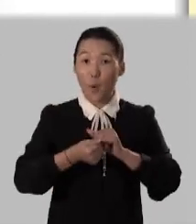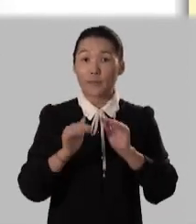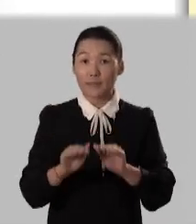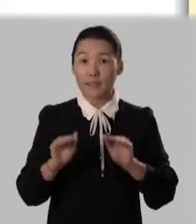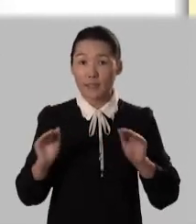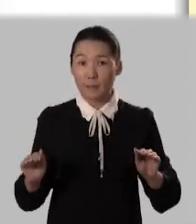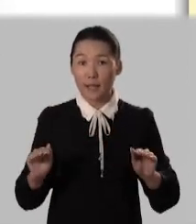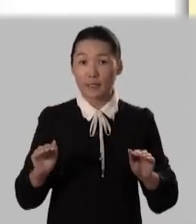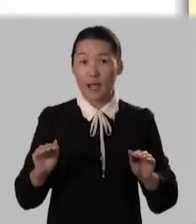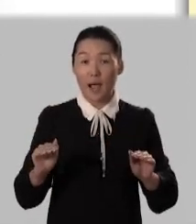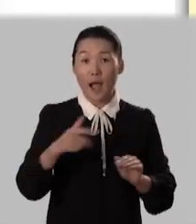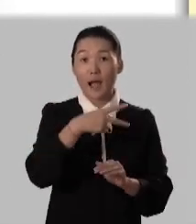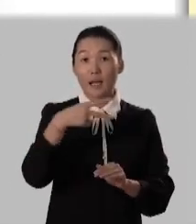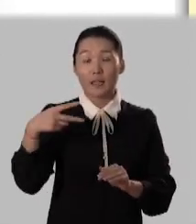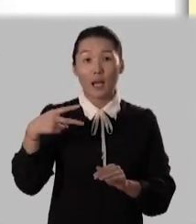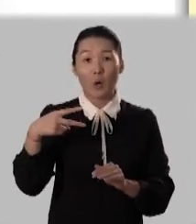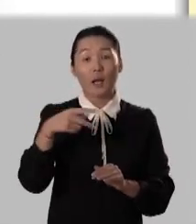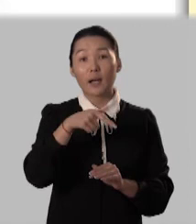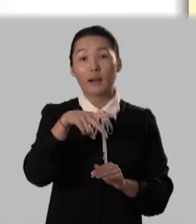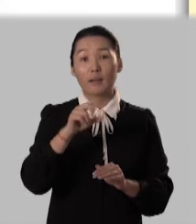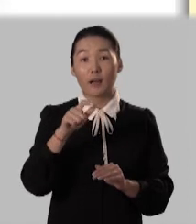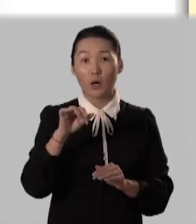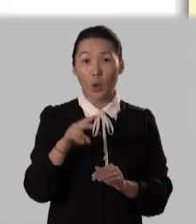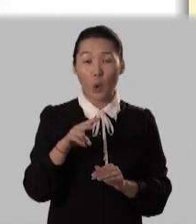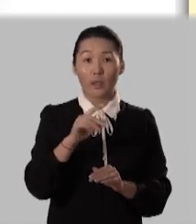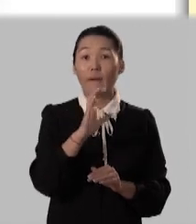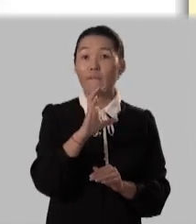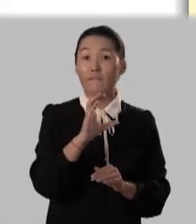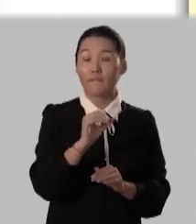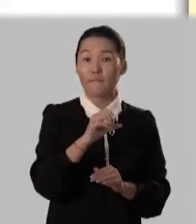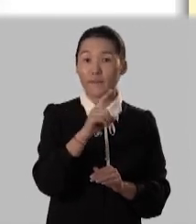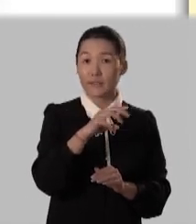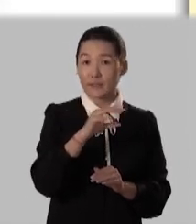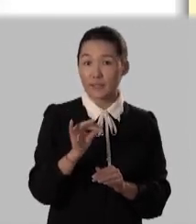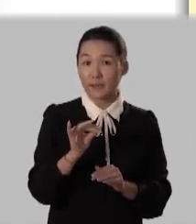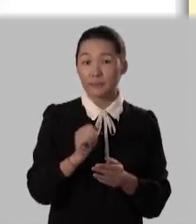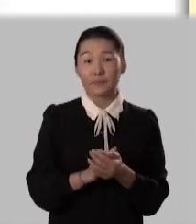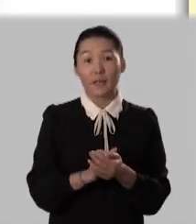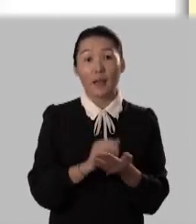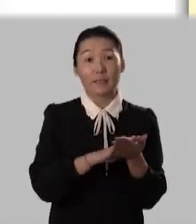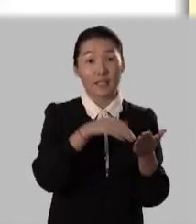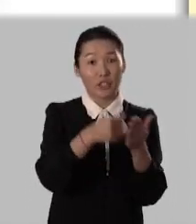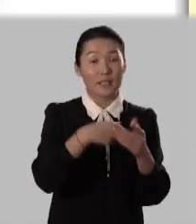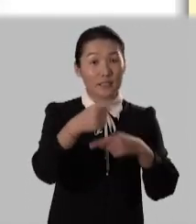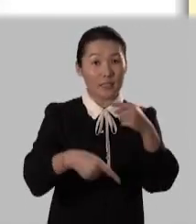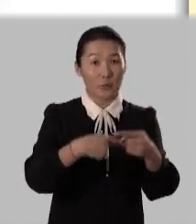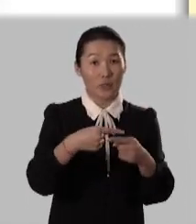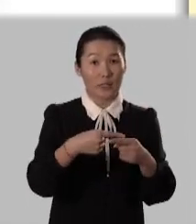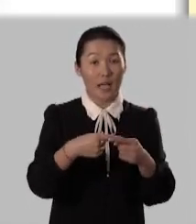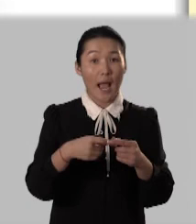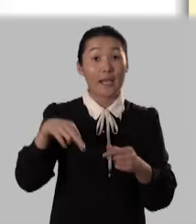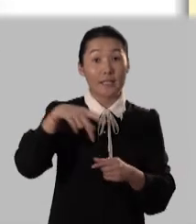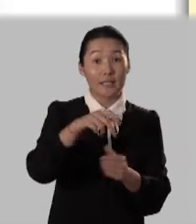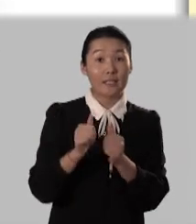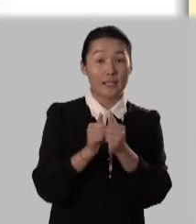глагол вести используется в следующих значениях идти рядом помогать кому-то передвигаться